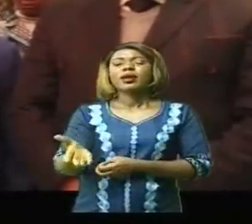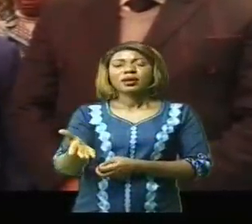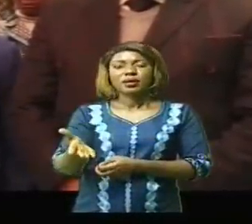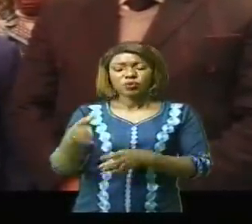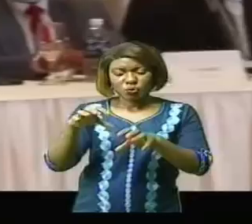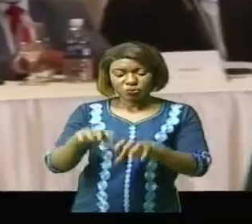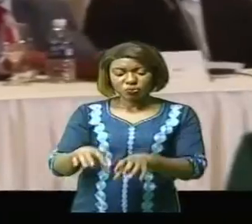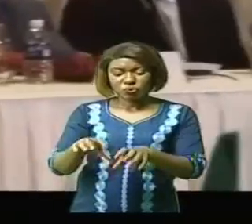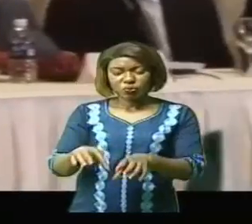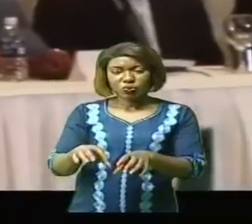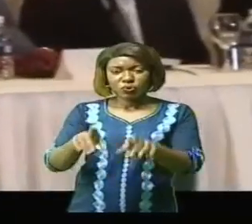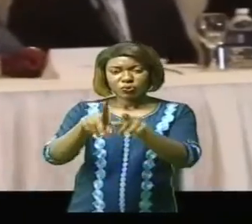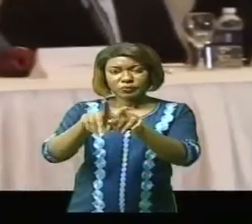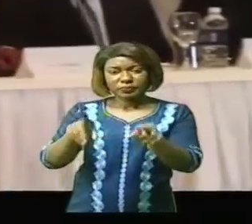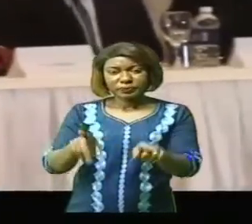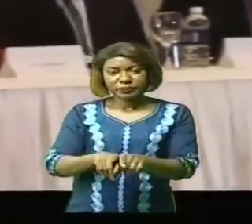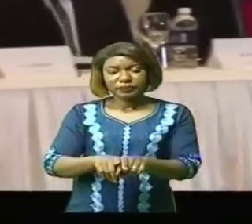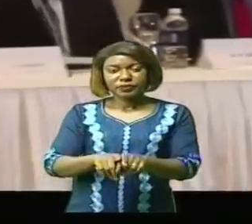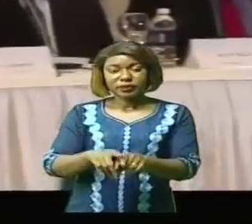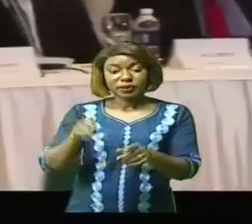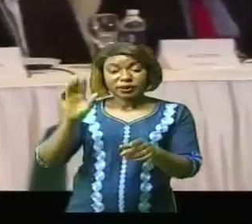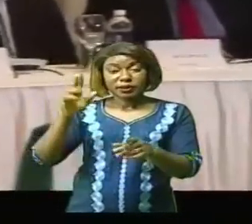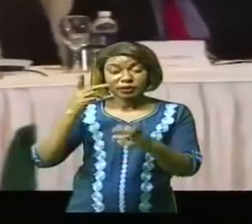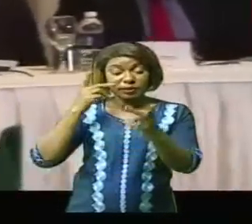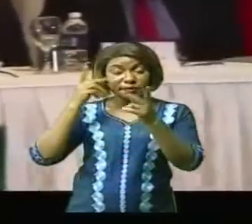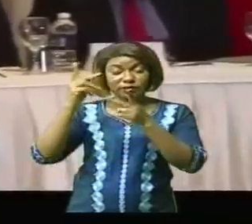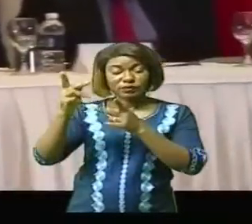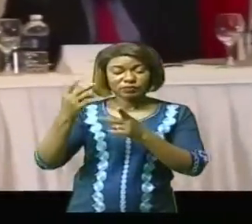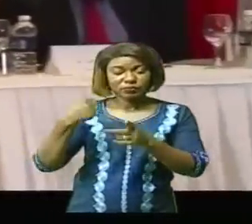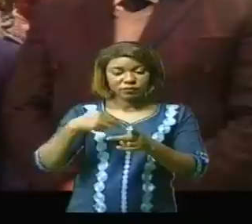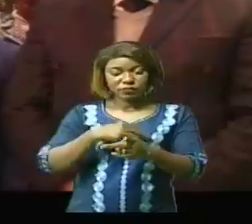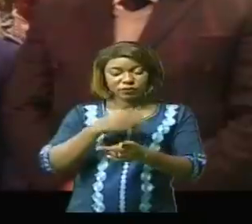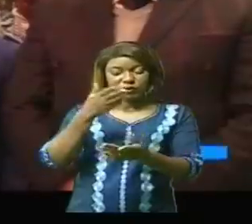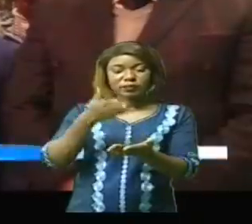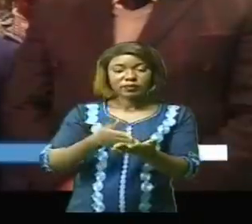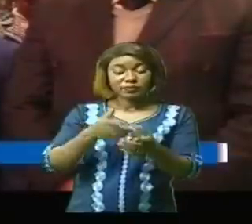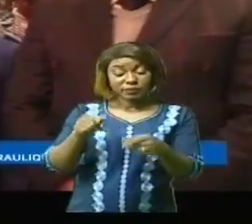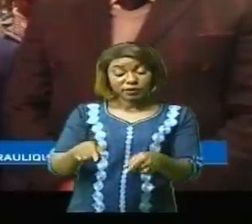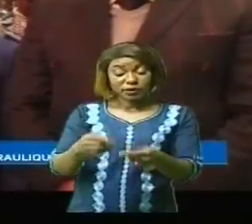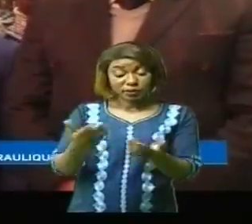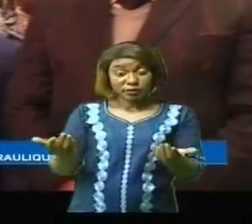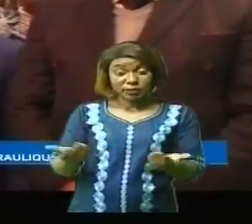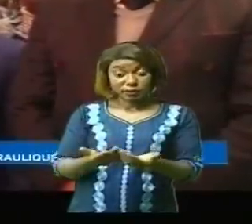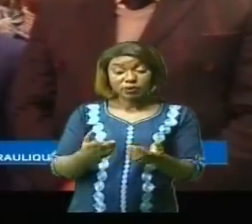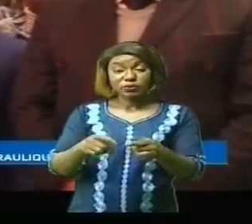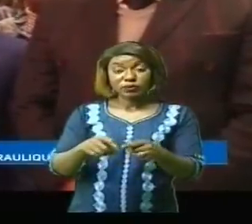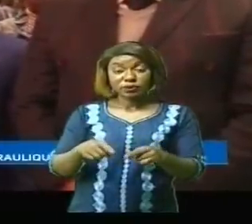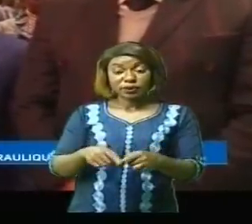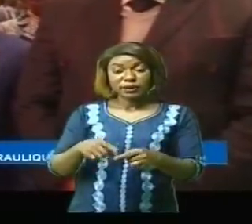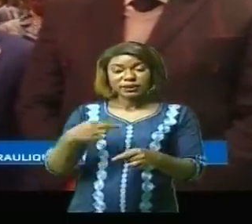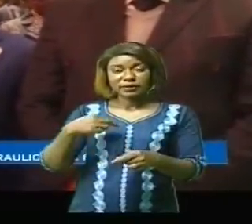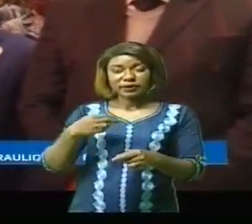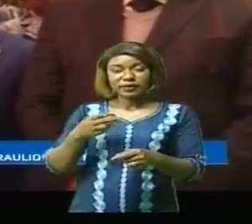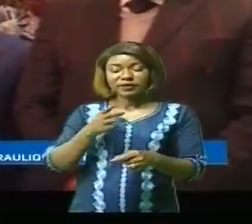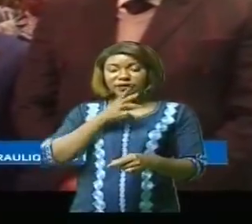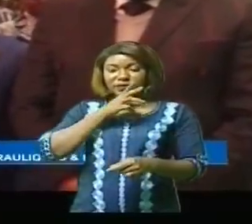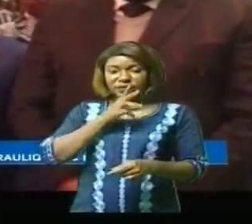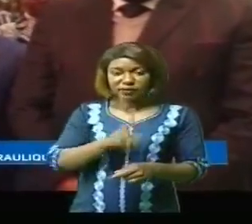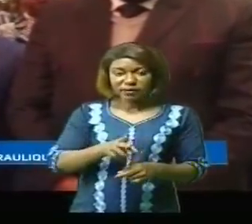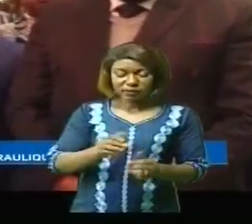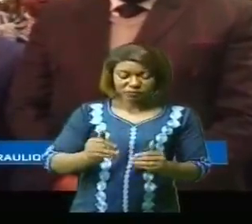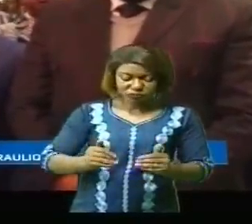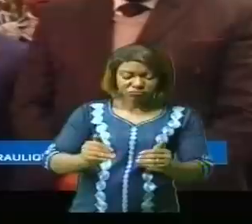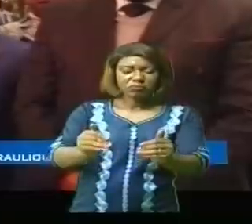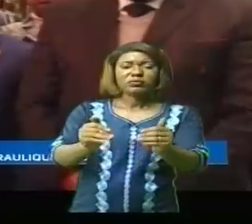RDC, et donc c'est sa vision que nous voulons matérialiser ici. C'est vraiment la